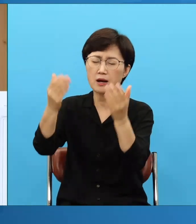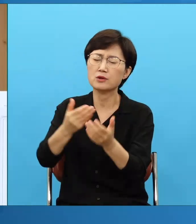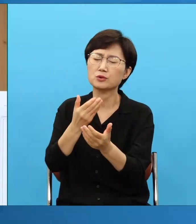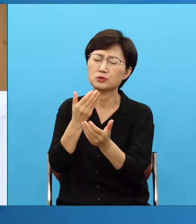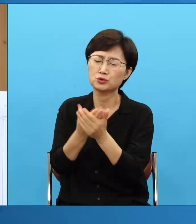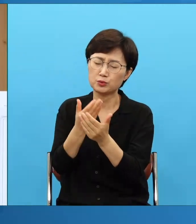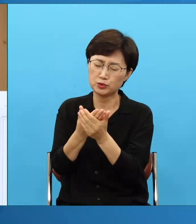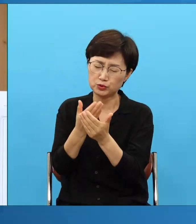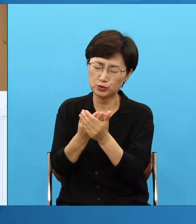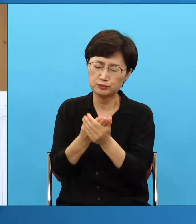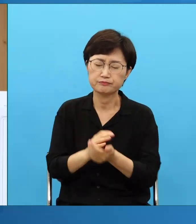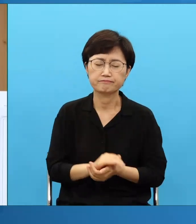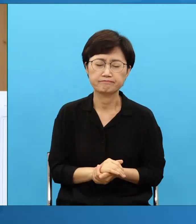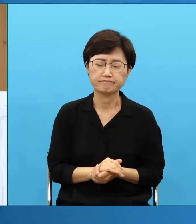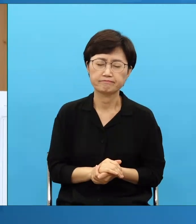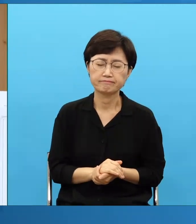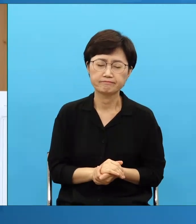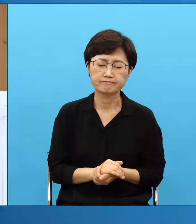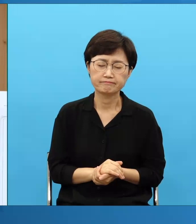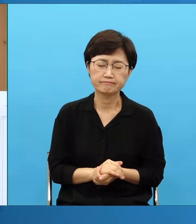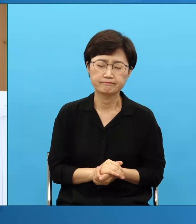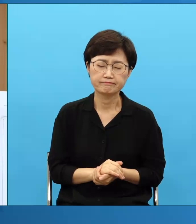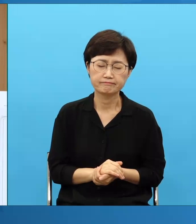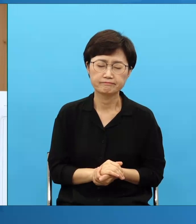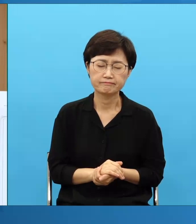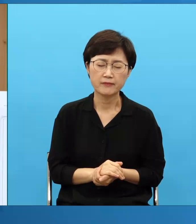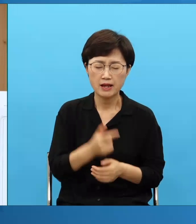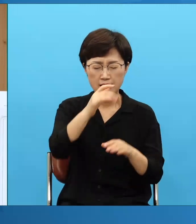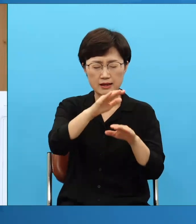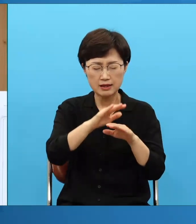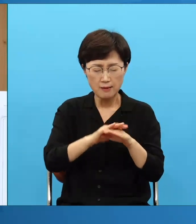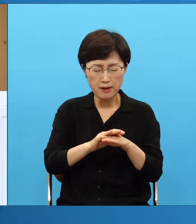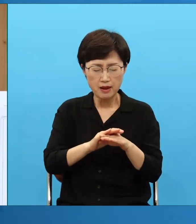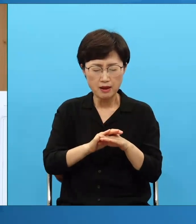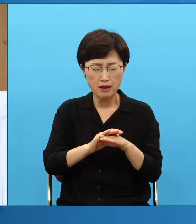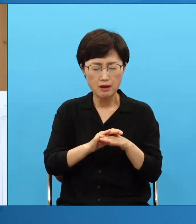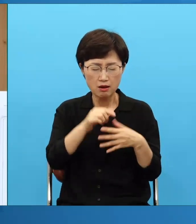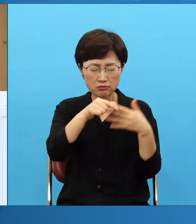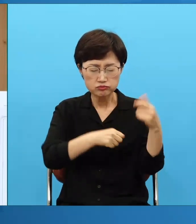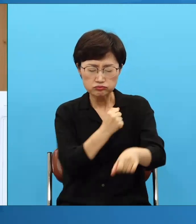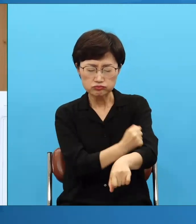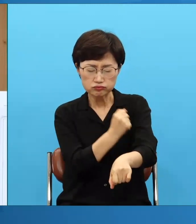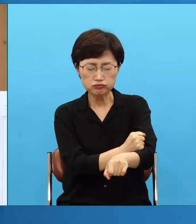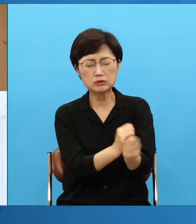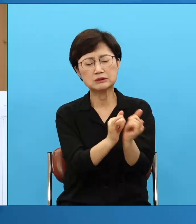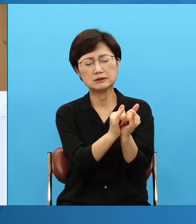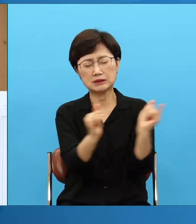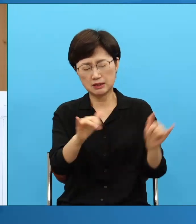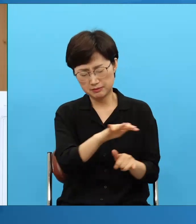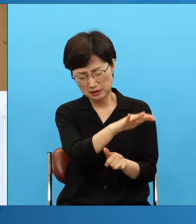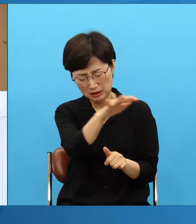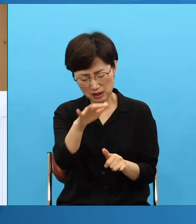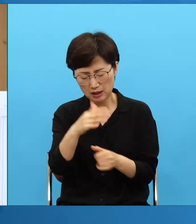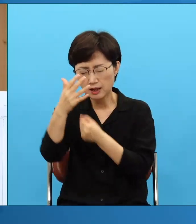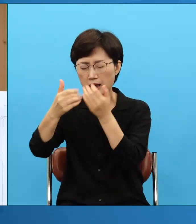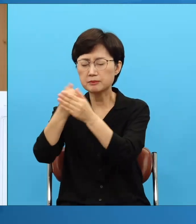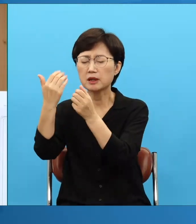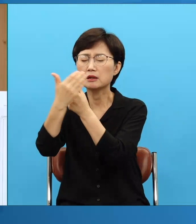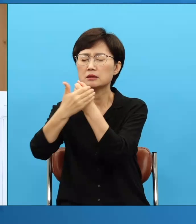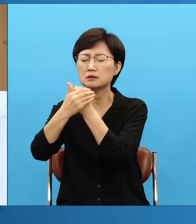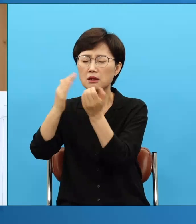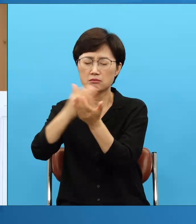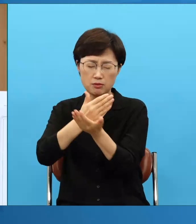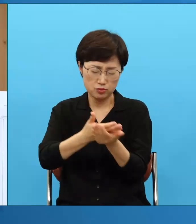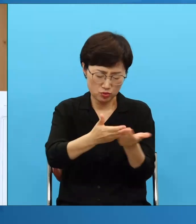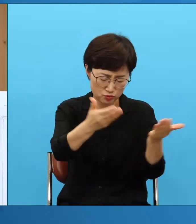all physical and spiritual diseases. 예배를 위해 보이지 않는 곳에서 수고하시는 손길 위에 하나님의 은혜가 갑절게